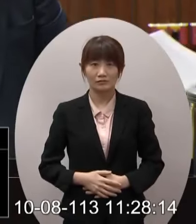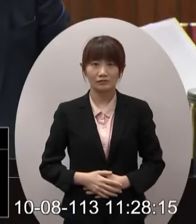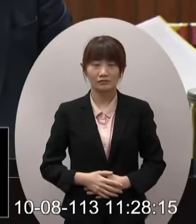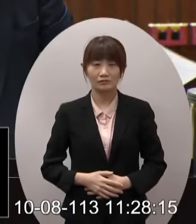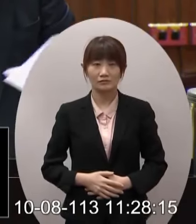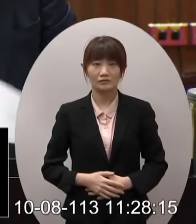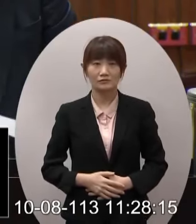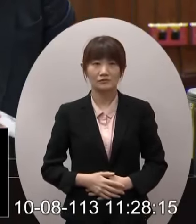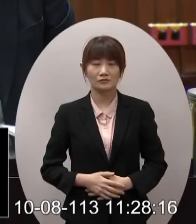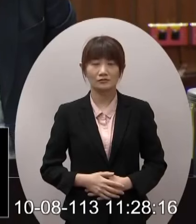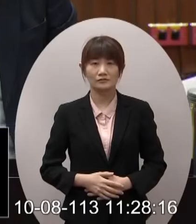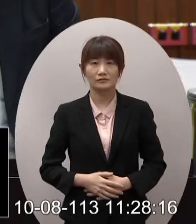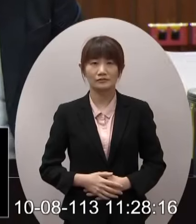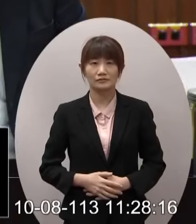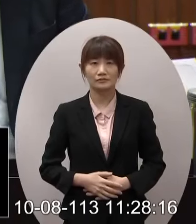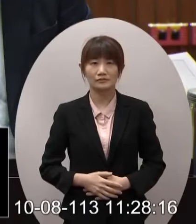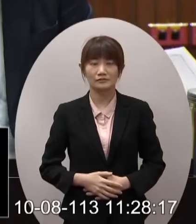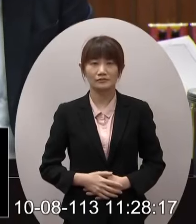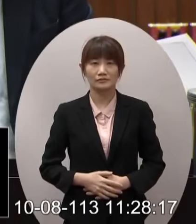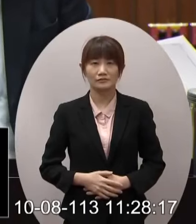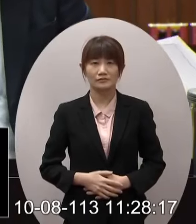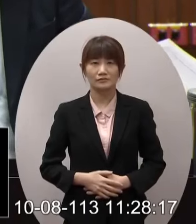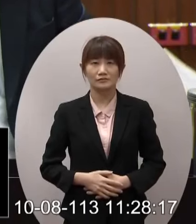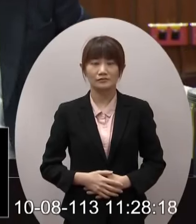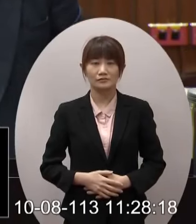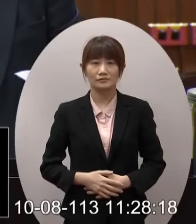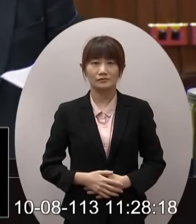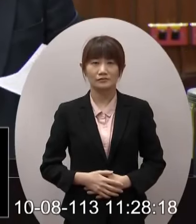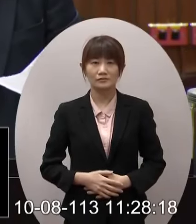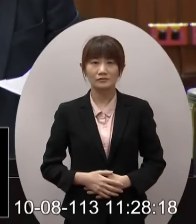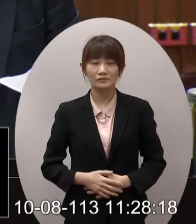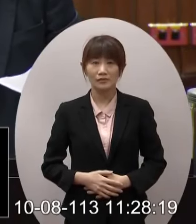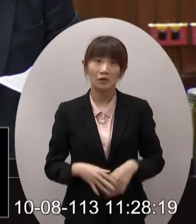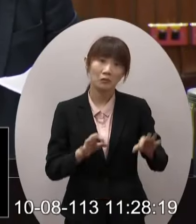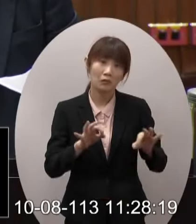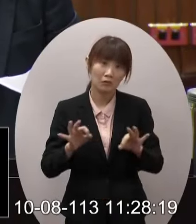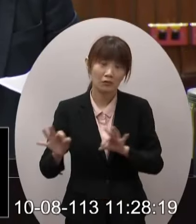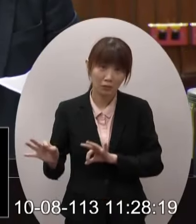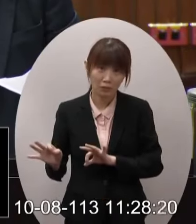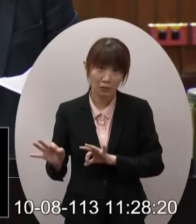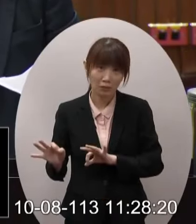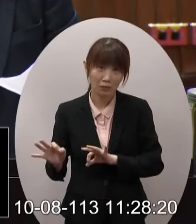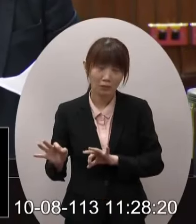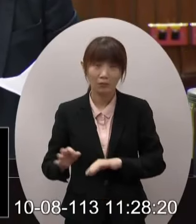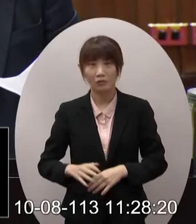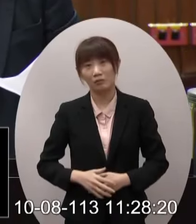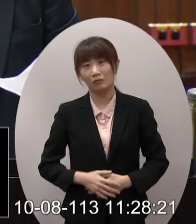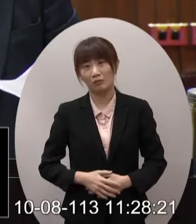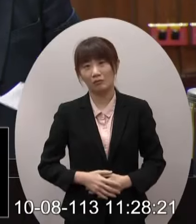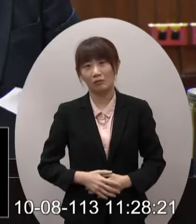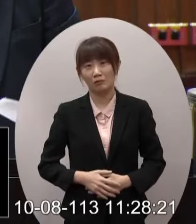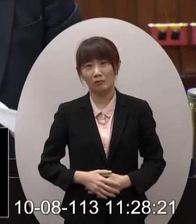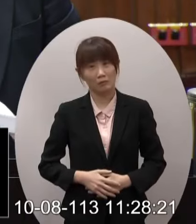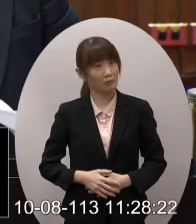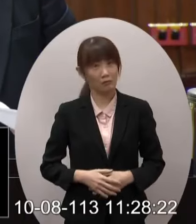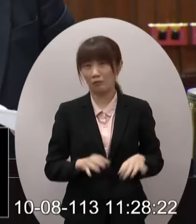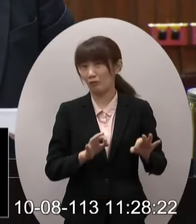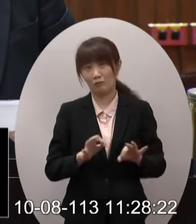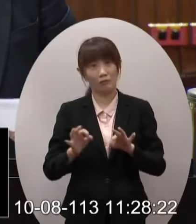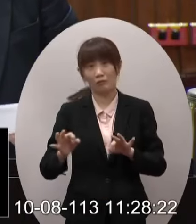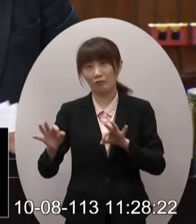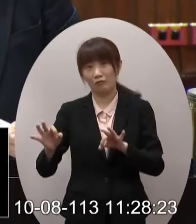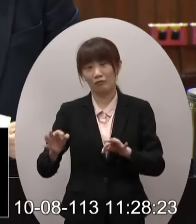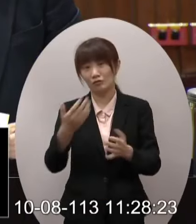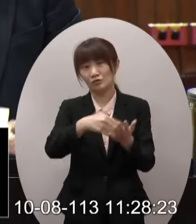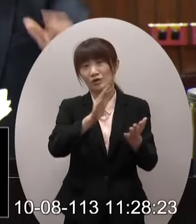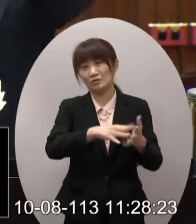检讨这个平台，会往后延，希望在做里面的改善。 往后延哦。 我们在出席看的时候也提出相关的。 我看他延了就不要出